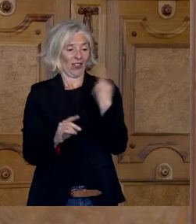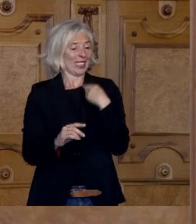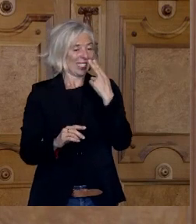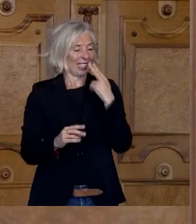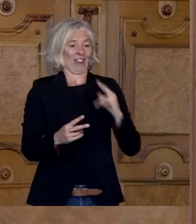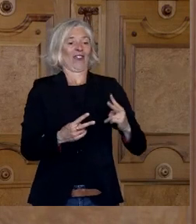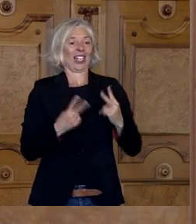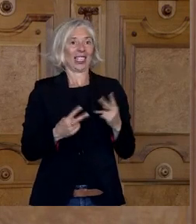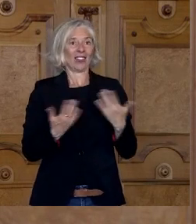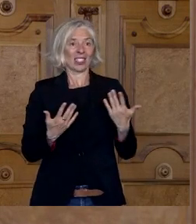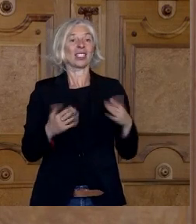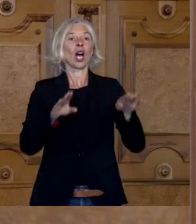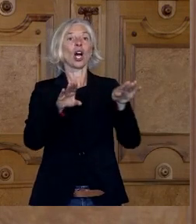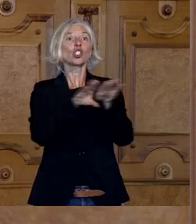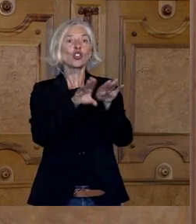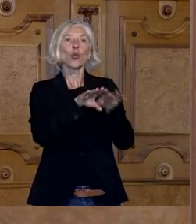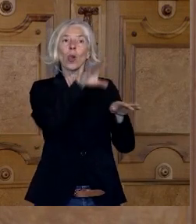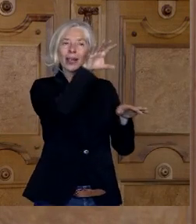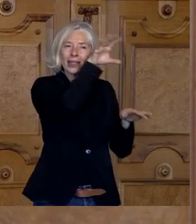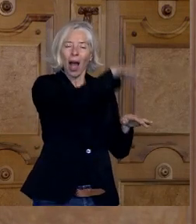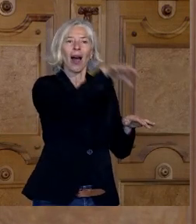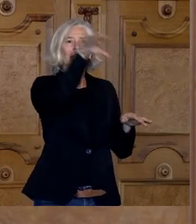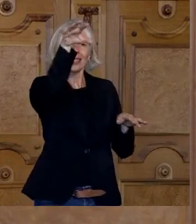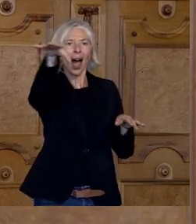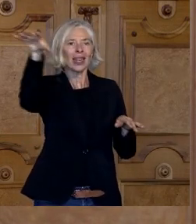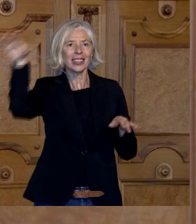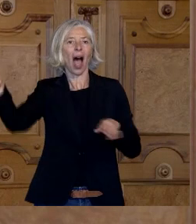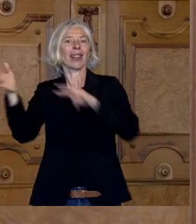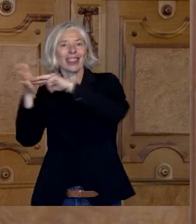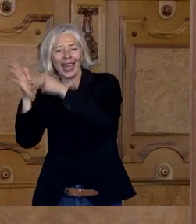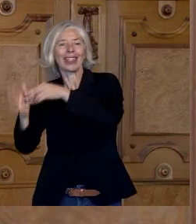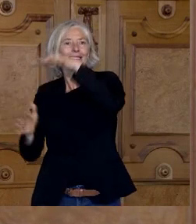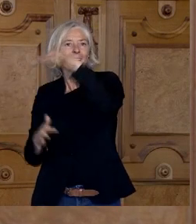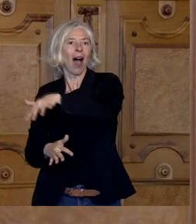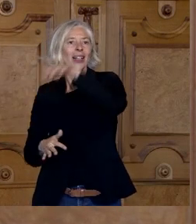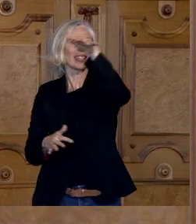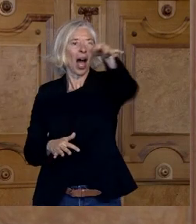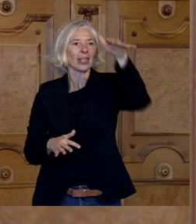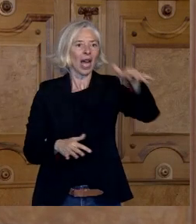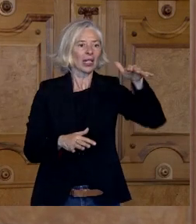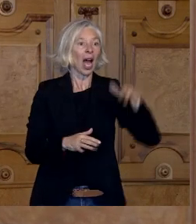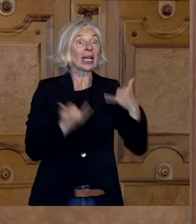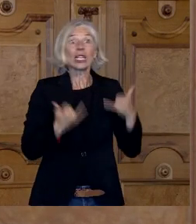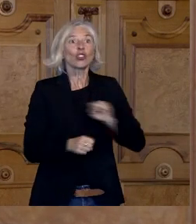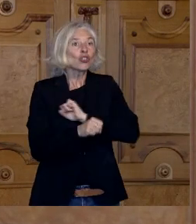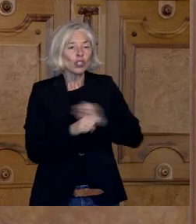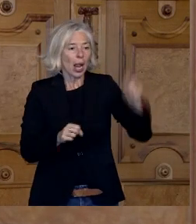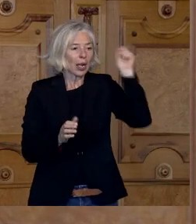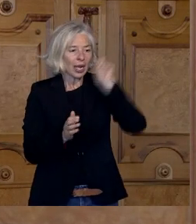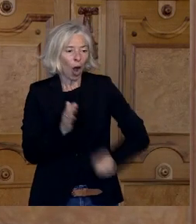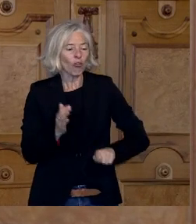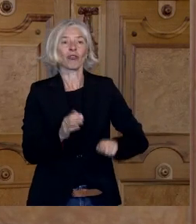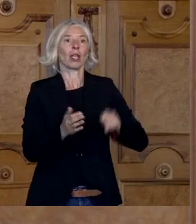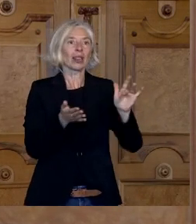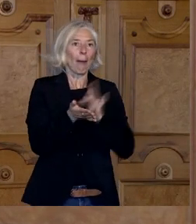erstmal grundsätzlich gut an den Schulen vorhanden ist, als jetzt hier zügig noch in die Beschaffung beispielsweise